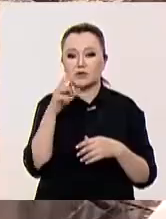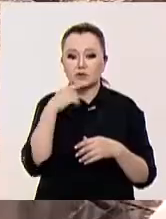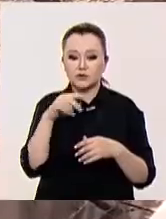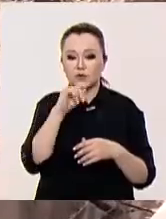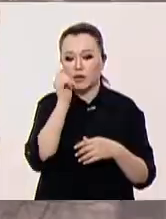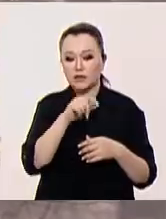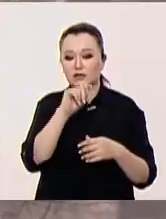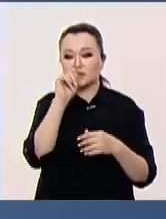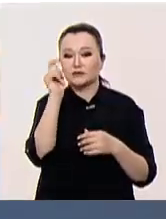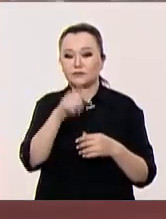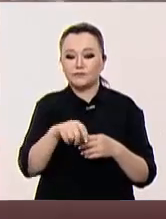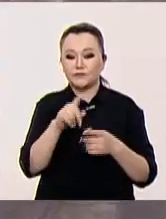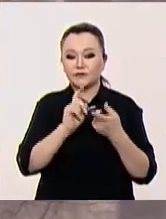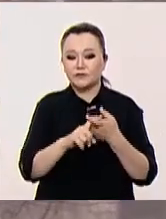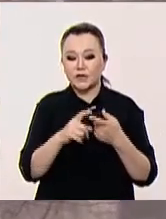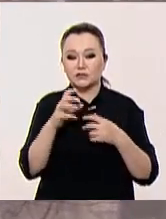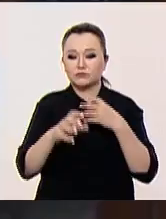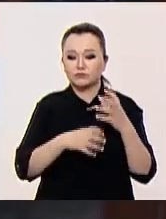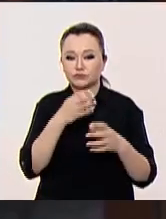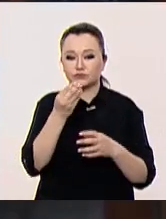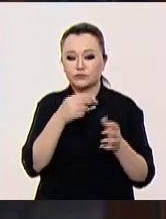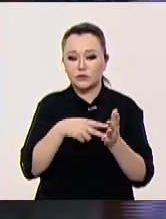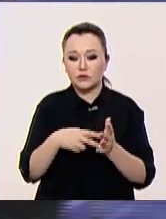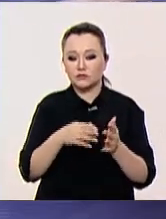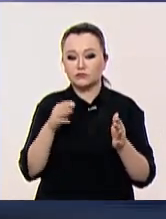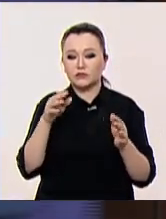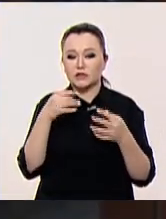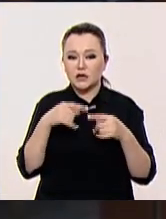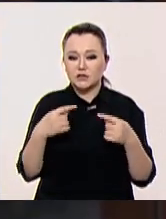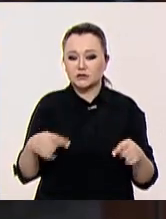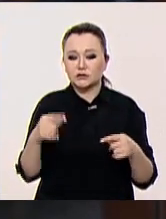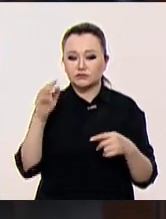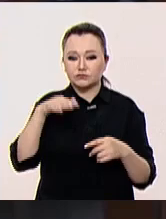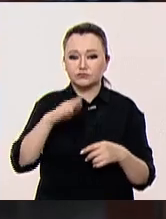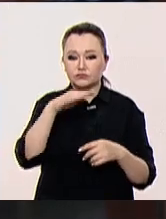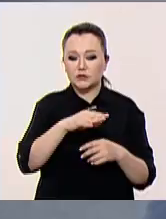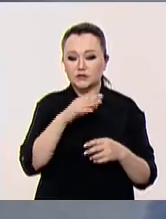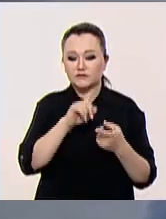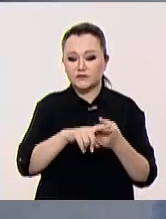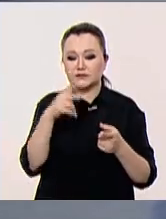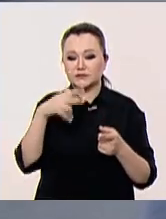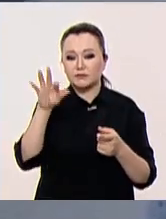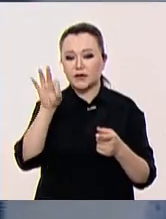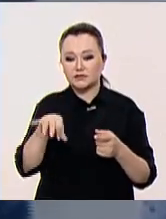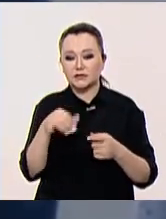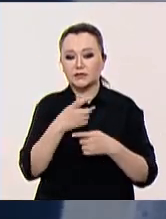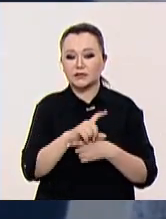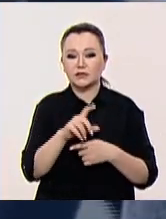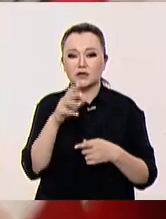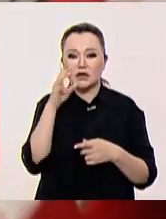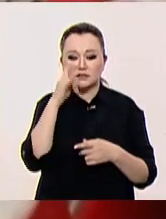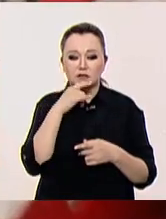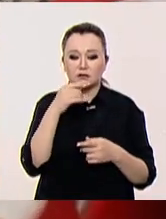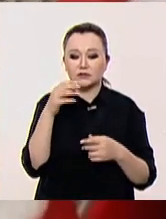арасында қақтығыс салдарынан дүние жүзінде валюта бағамының құбылуынан асауқаттың инфляциясы 30%-ды құрайды. Ал Қазақстанда ішіп